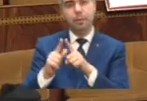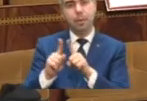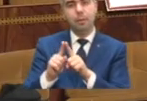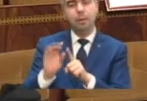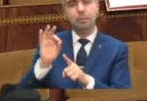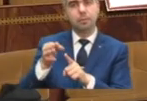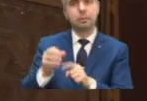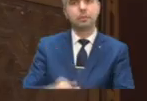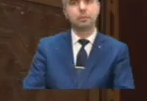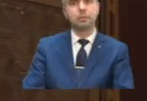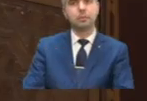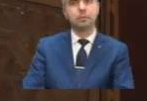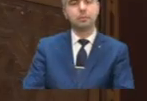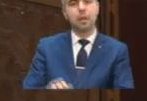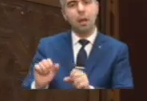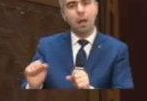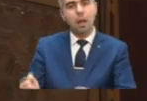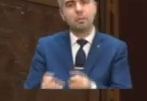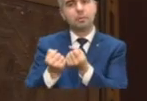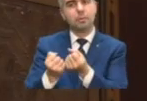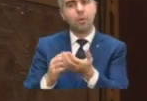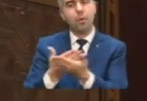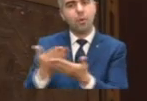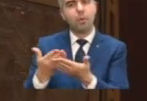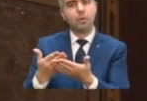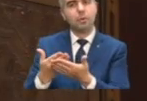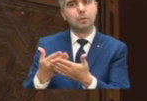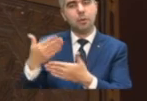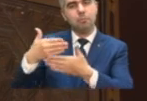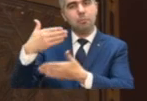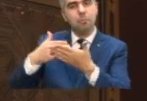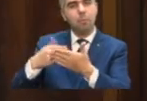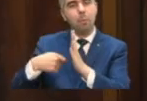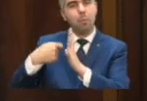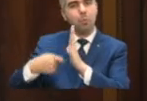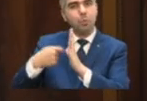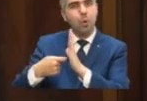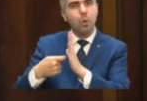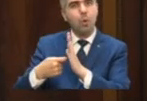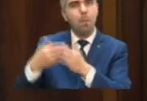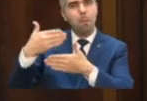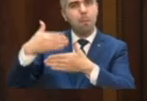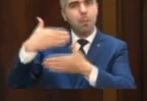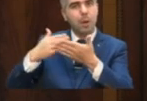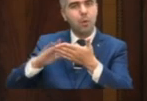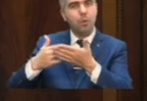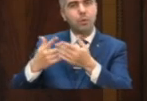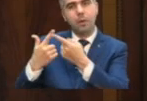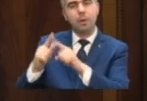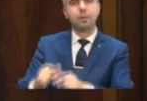تحقيق تلك النهضة العمرانية المنشودة من وراء المشاريع البنيوية